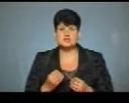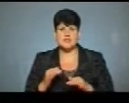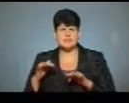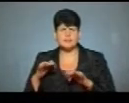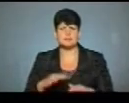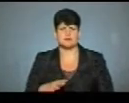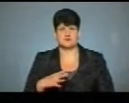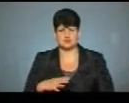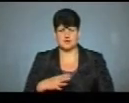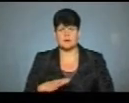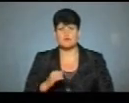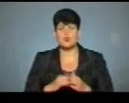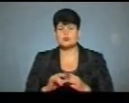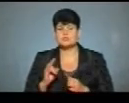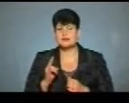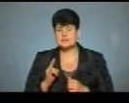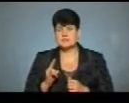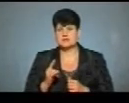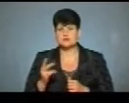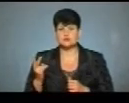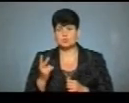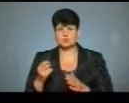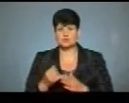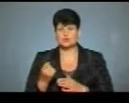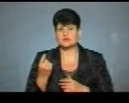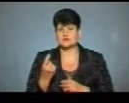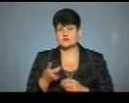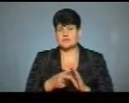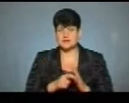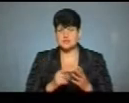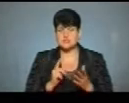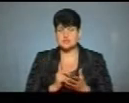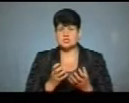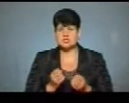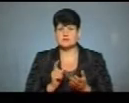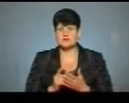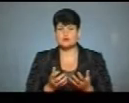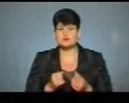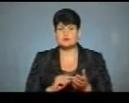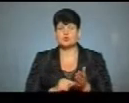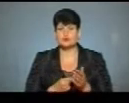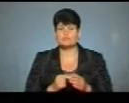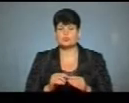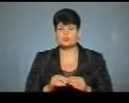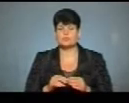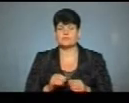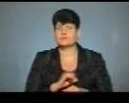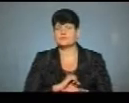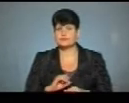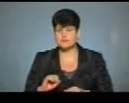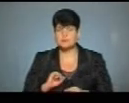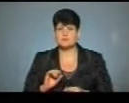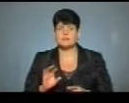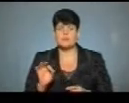чекаємо, тому що кожна дитина з 2 по 11 клас повинна ще отримати довідку у дільничного лікаря про